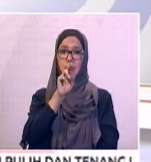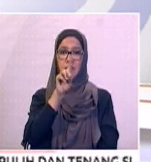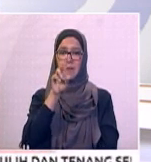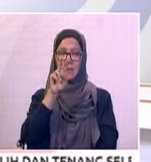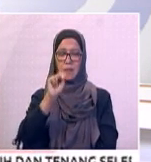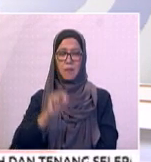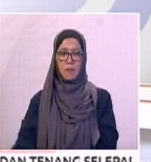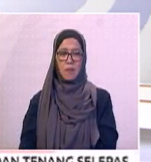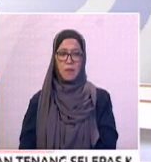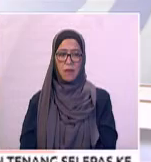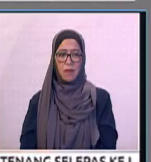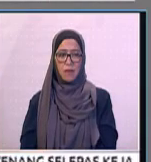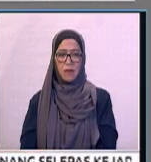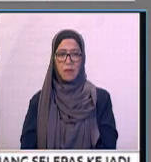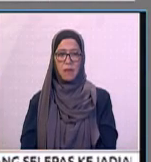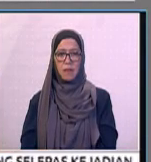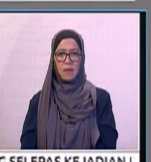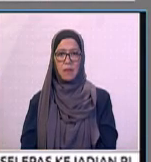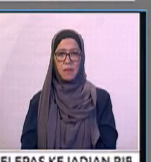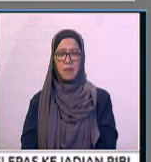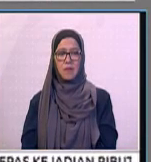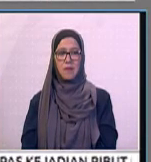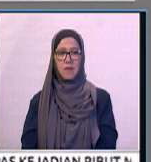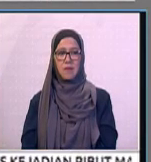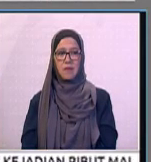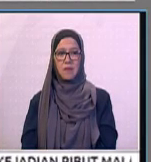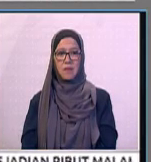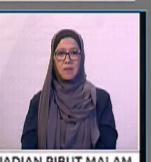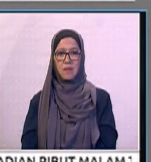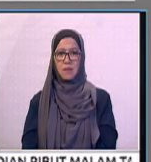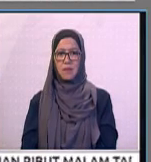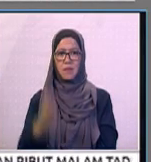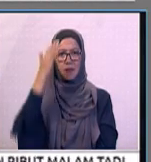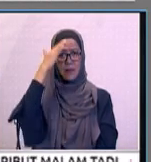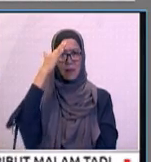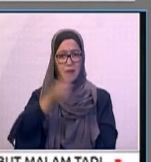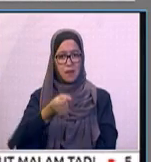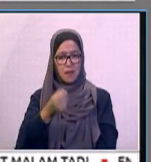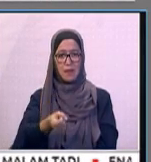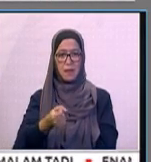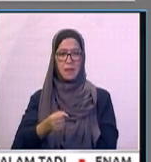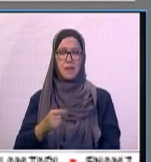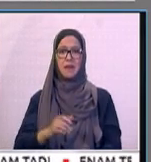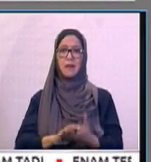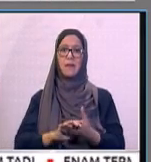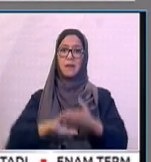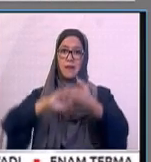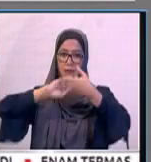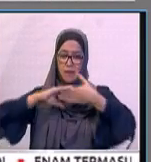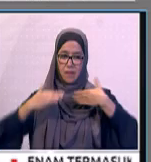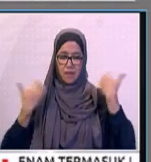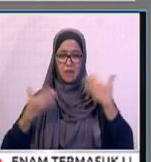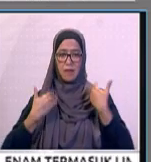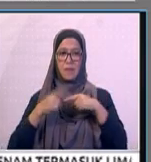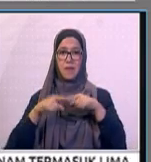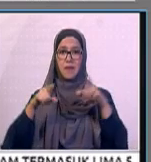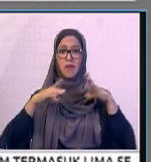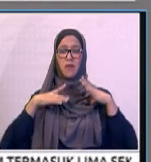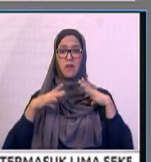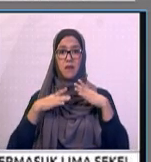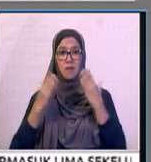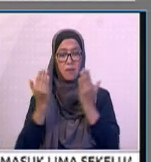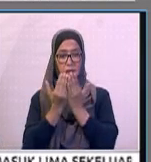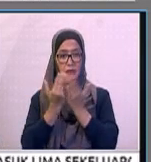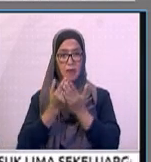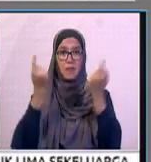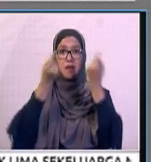Okey, baik, terima kasih. Assalamualaikum. Silakan. Dan salam sejahtera. Sempena musim cuti sekolah dan sambutan Hari Raya Aidiladha yang akan disambut